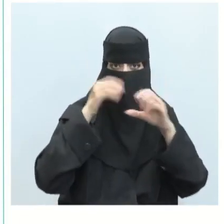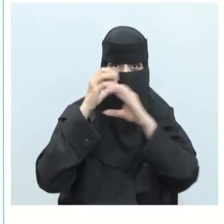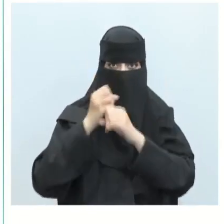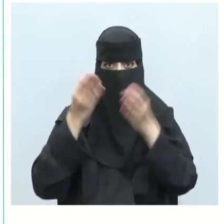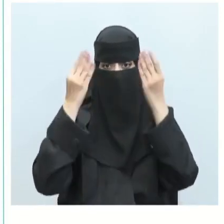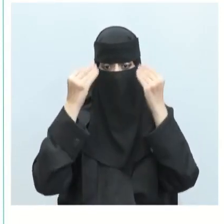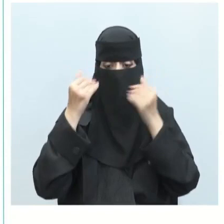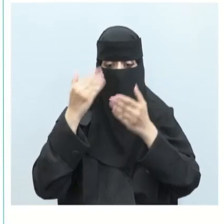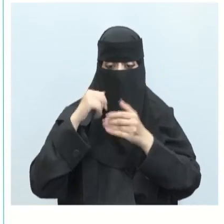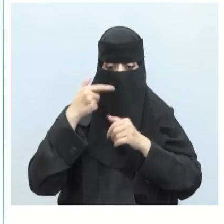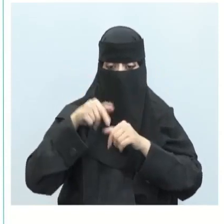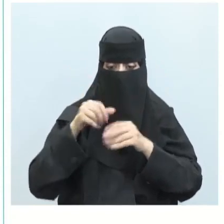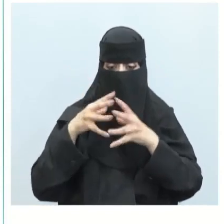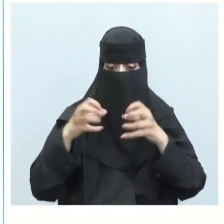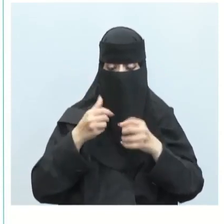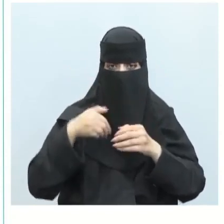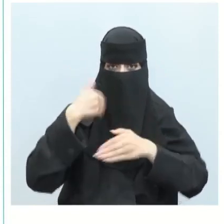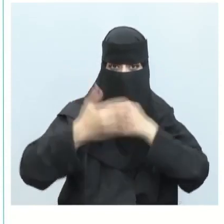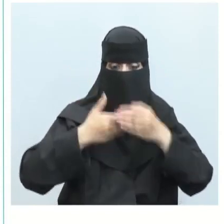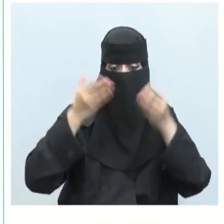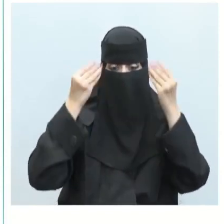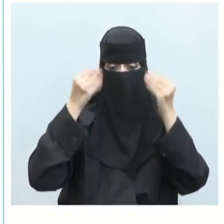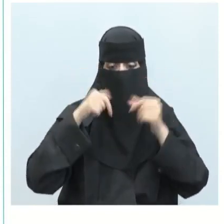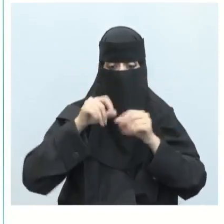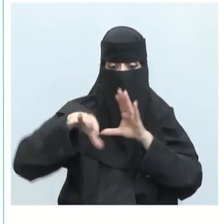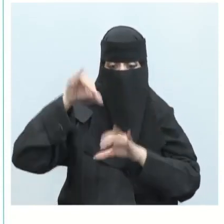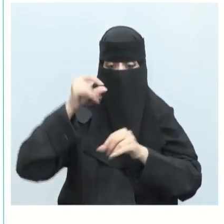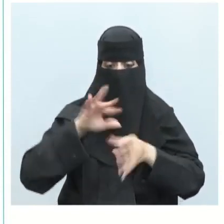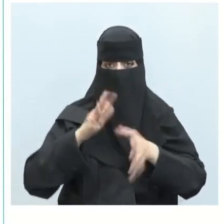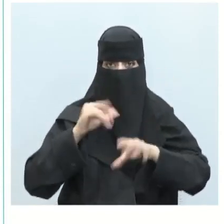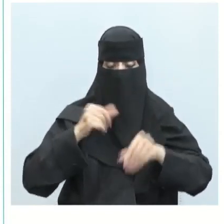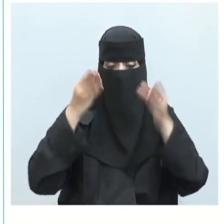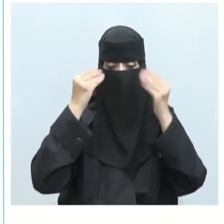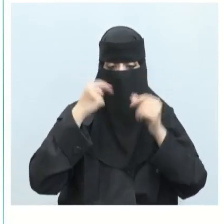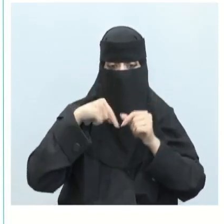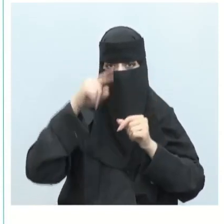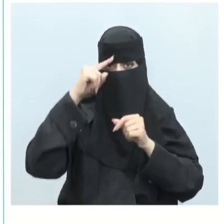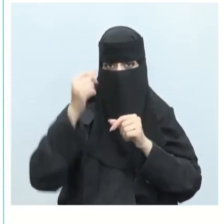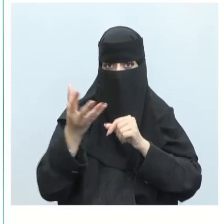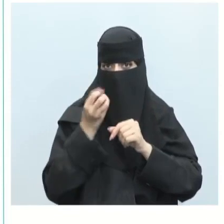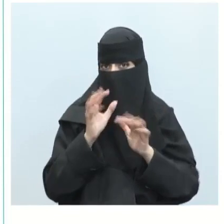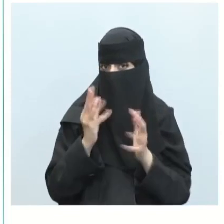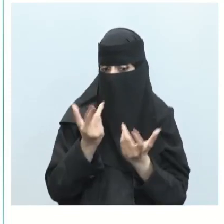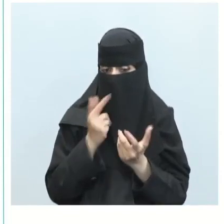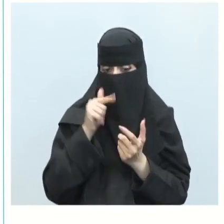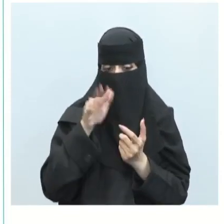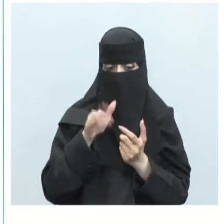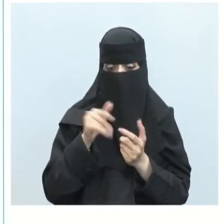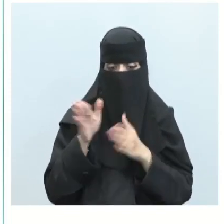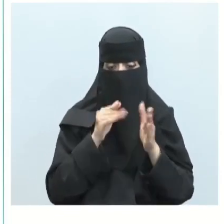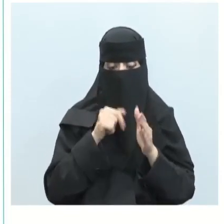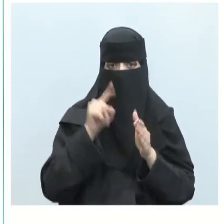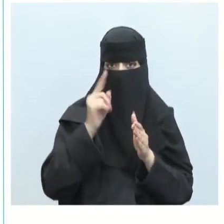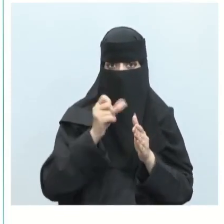البيانات فقره التي تليها حلل حركه البيانات استخرج بعض المعلومات مثل المصدر